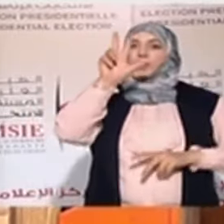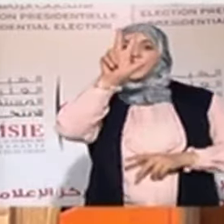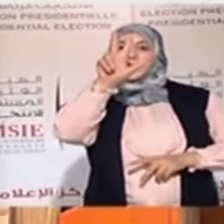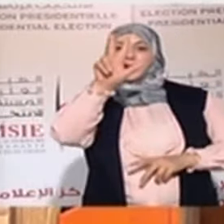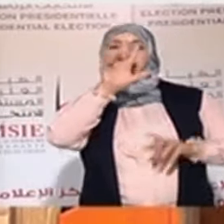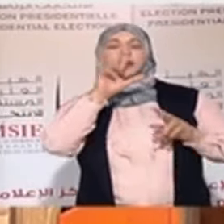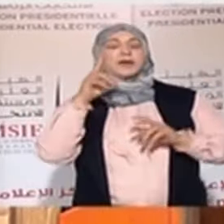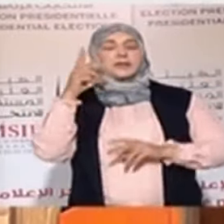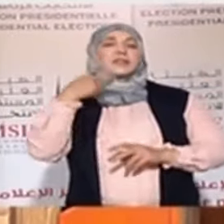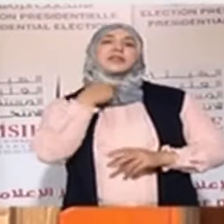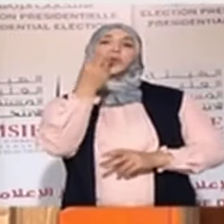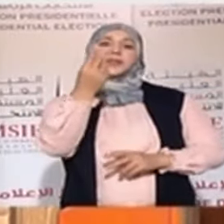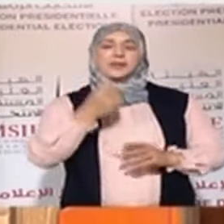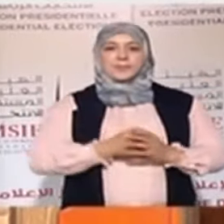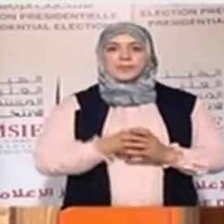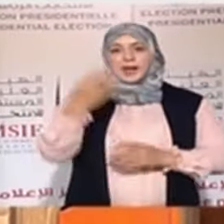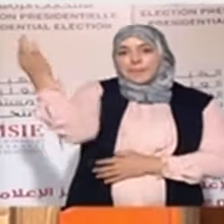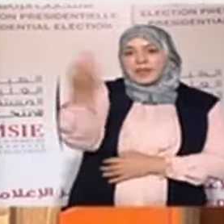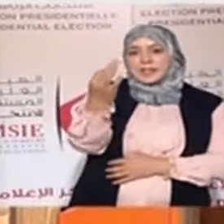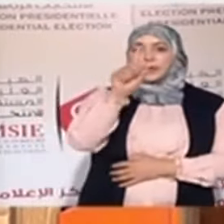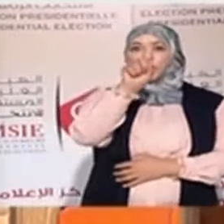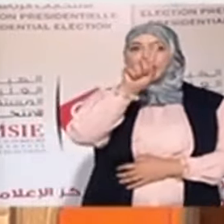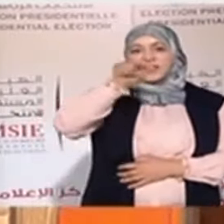52,903 أصوات بنسبة